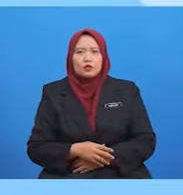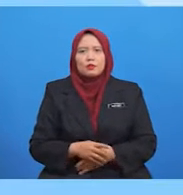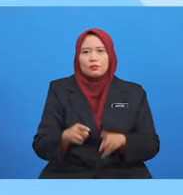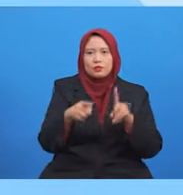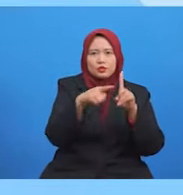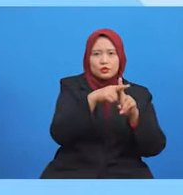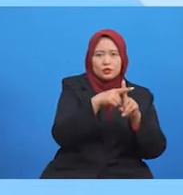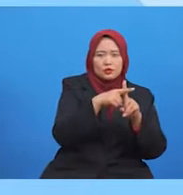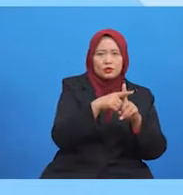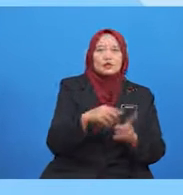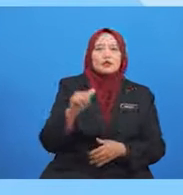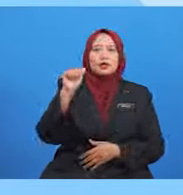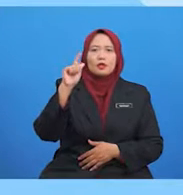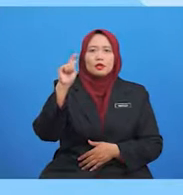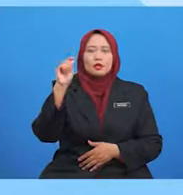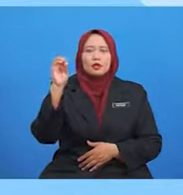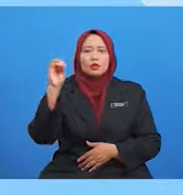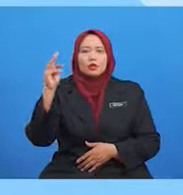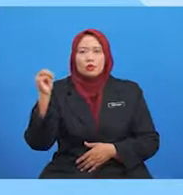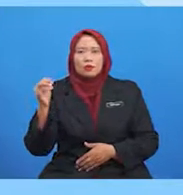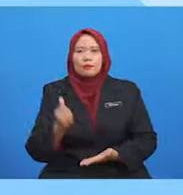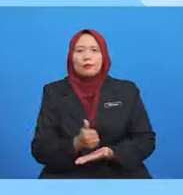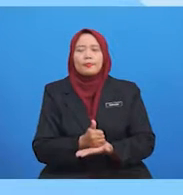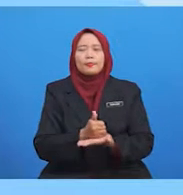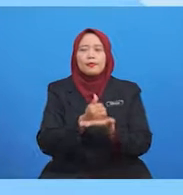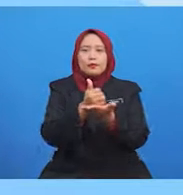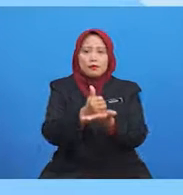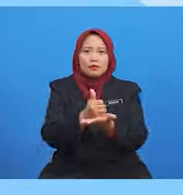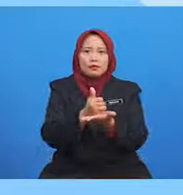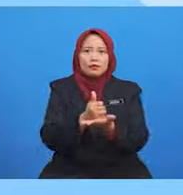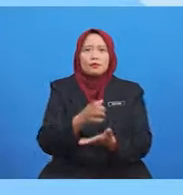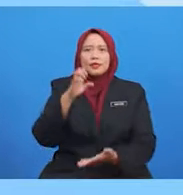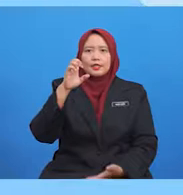yang menderma elektron membentuk ion positif ialah kation.